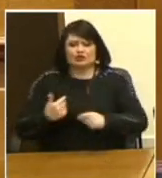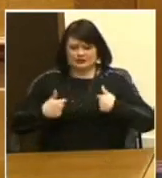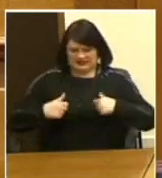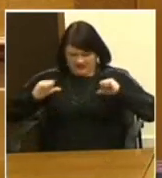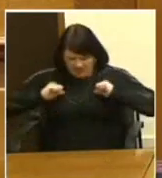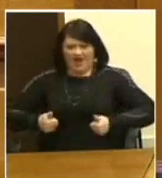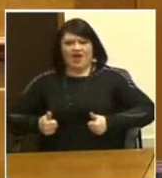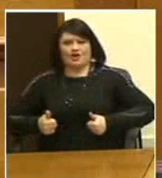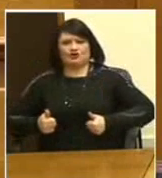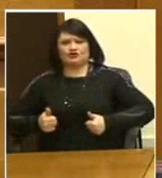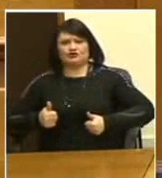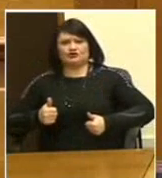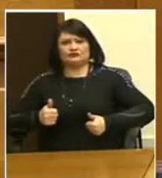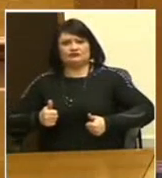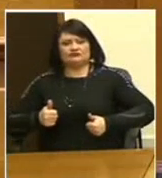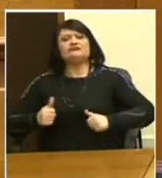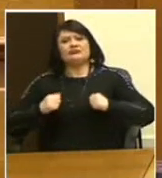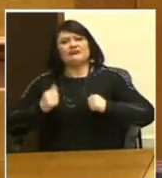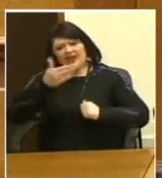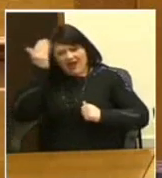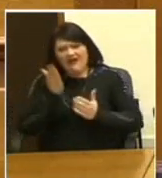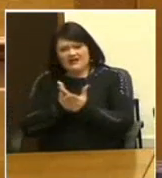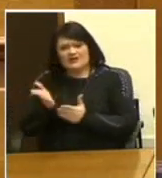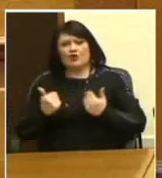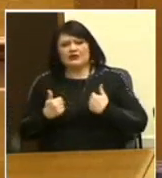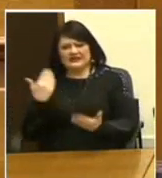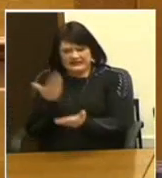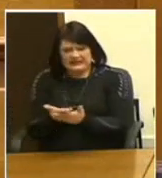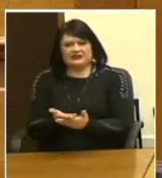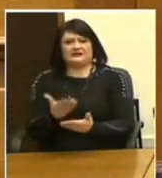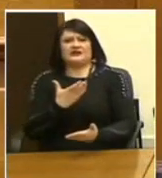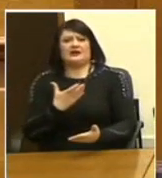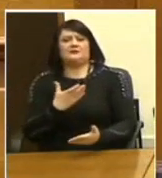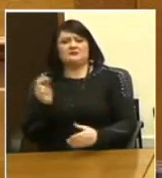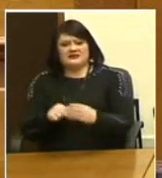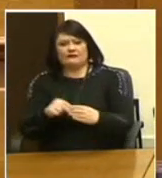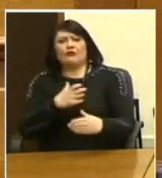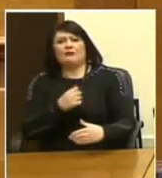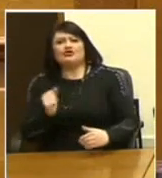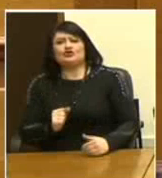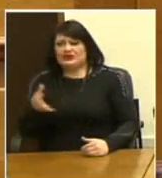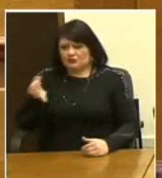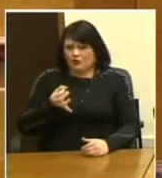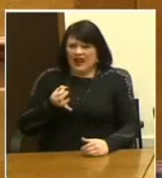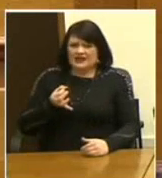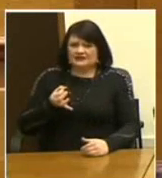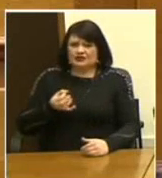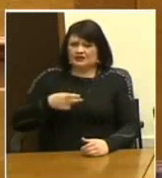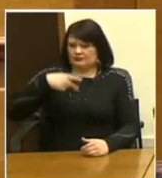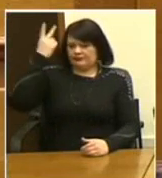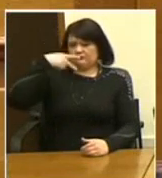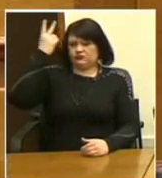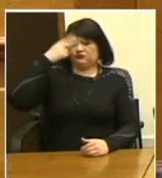και την κοινοβουλευτική αρετή να ζητήσουμε την ψήφο εμπιστοσύνης, μιλάτε για θεσμική αυθαιρεσία και